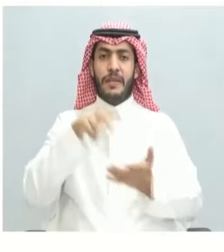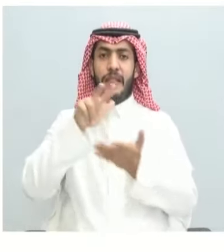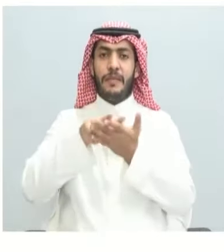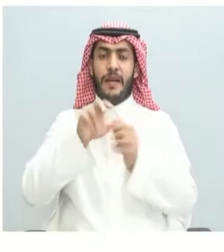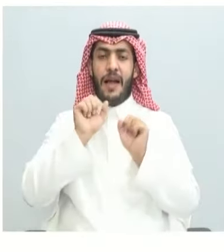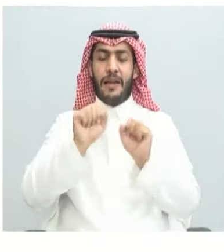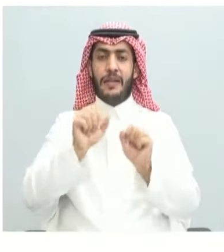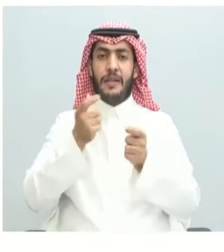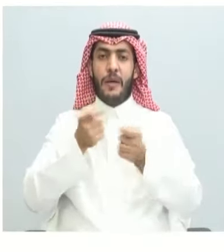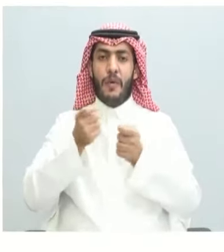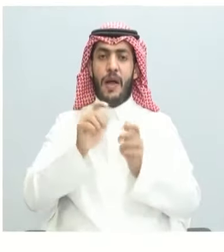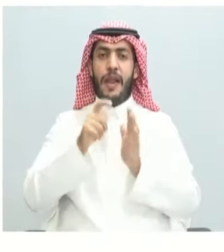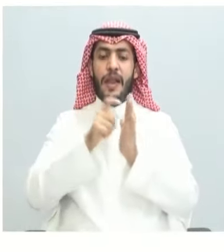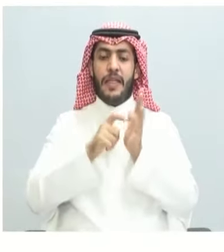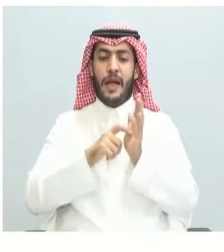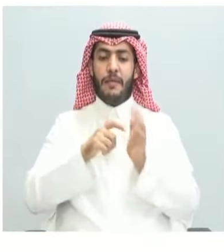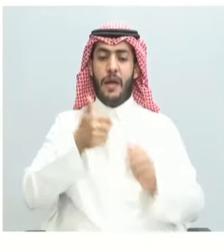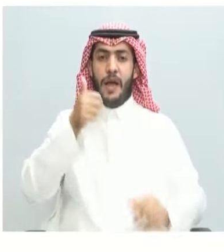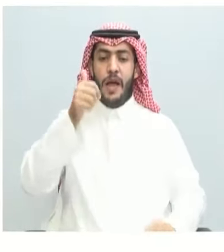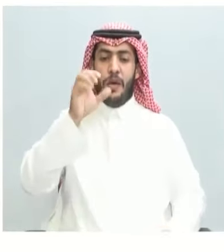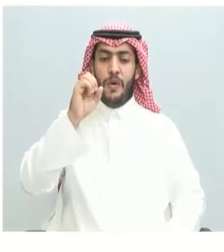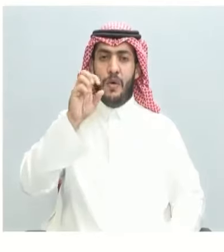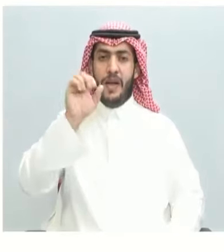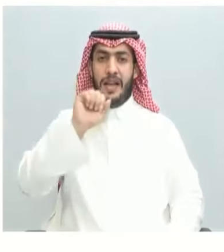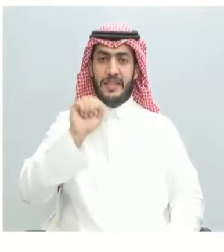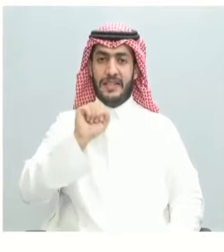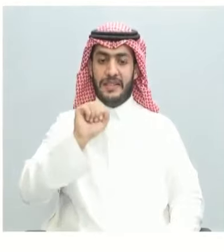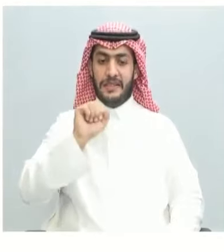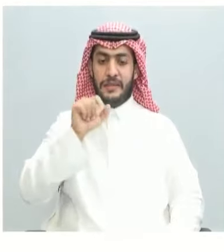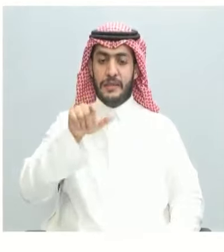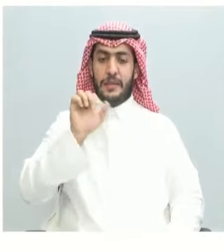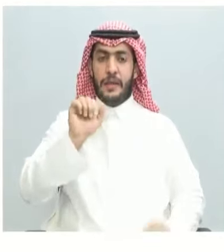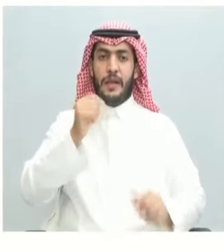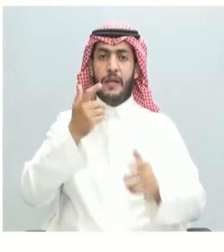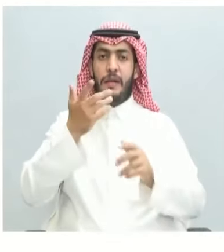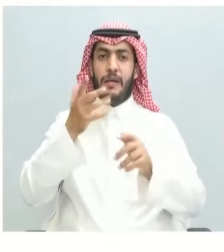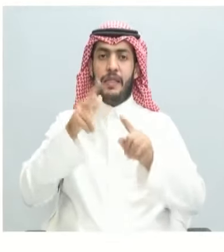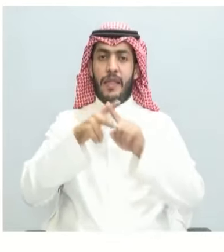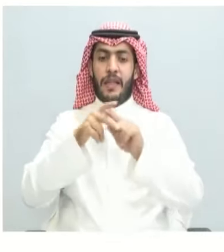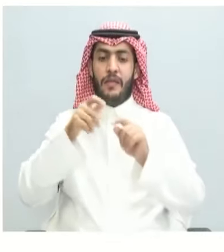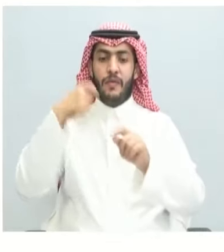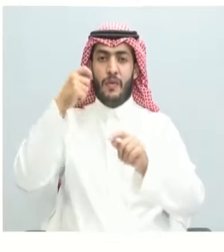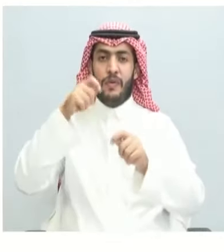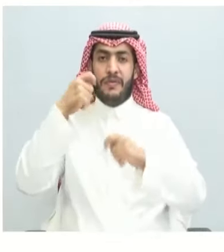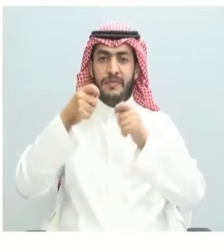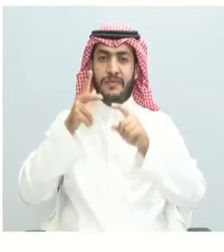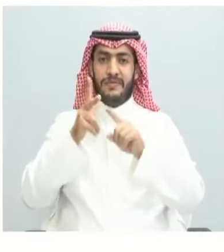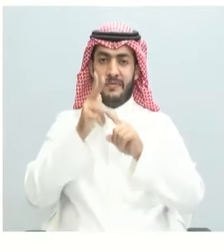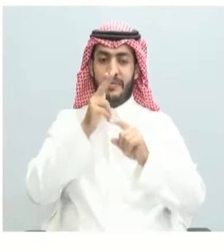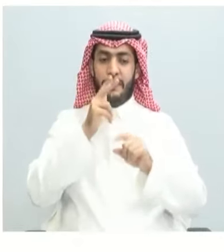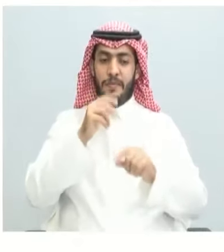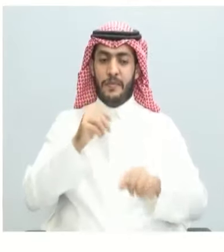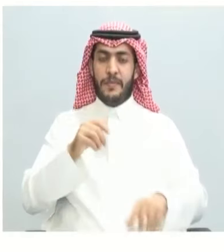الخاص باجهزه نظام الاي او اس الخاصه بتحرير المقاطع الصوتيه نعم